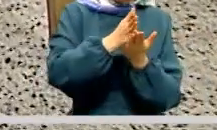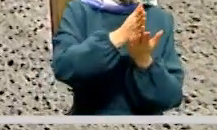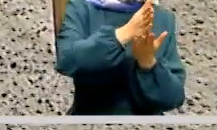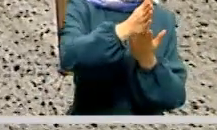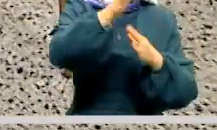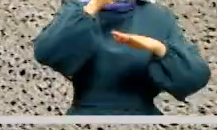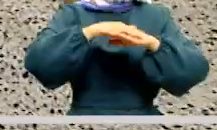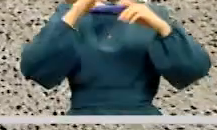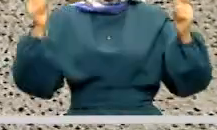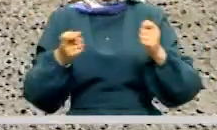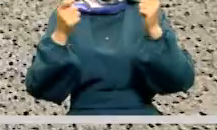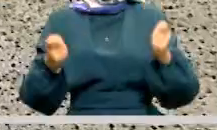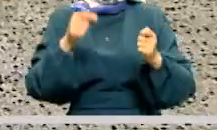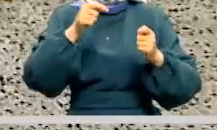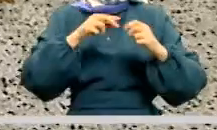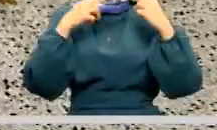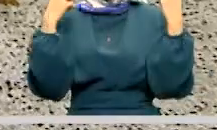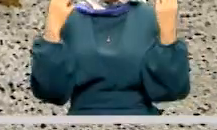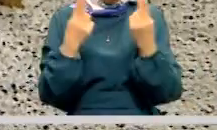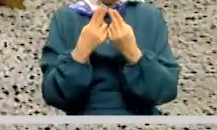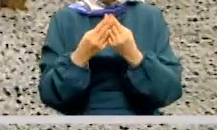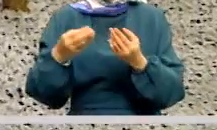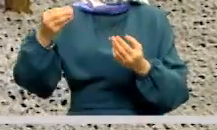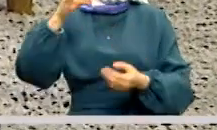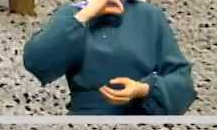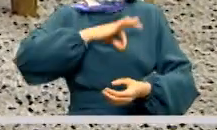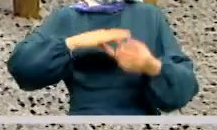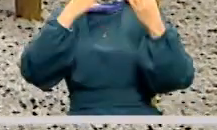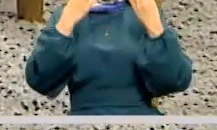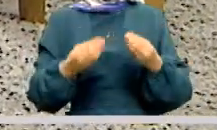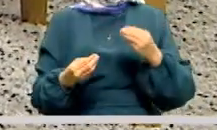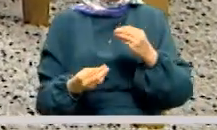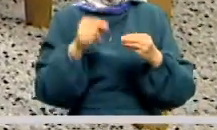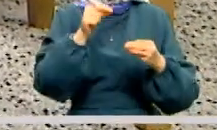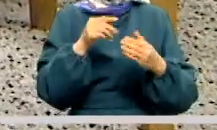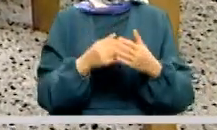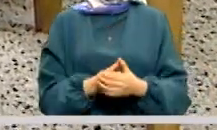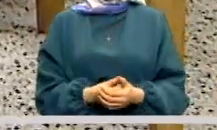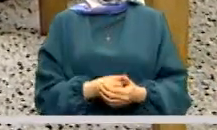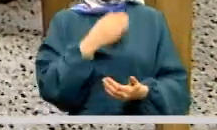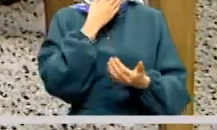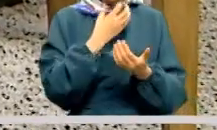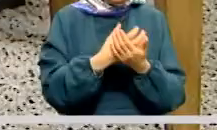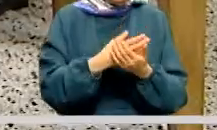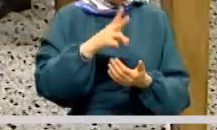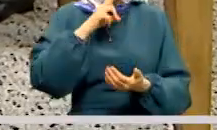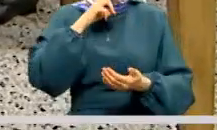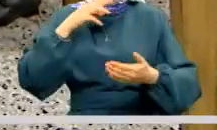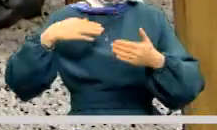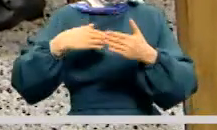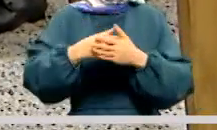İşte o yaşanabilir dünyaya katkı sağlama mutlaka ömrümüzün sonuna kadar